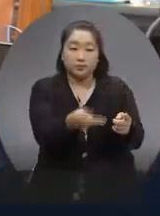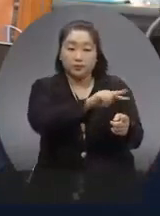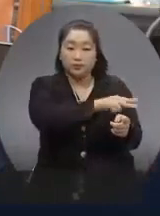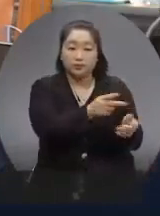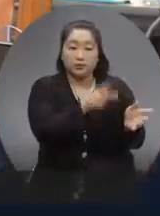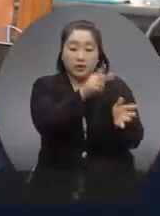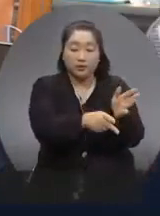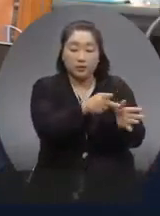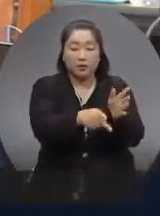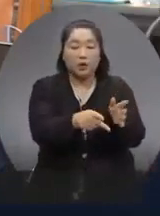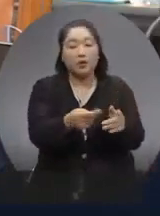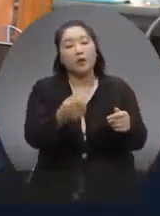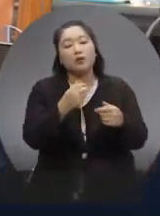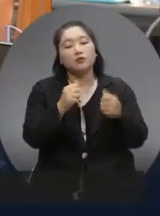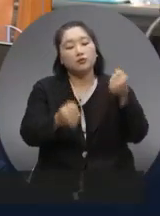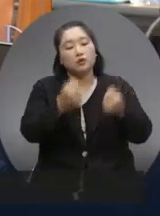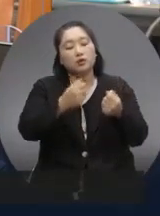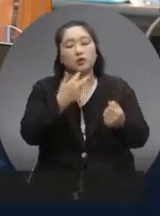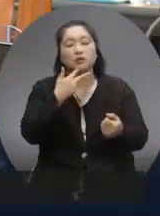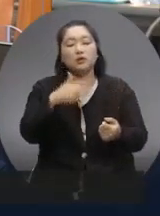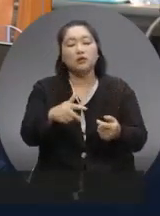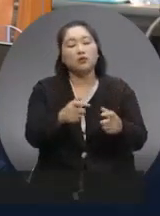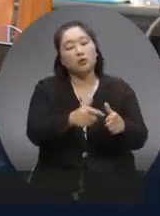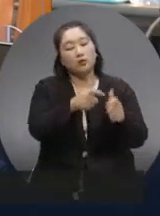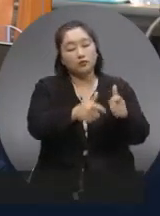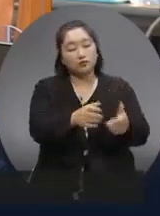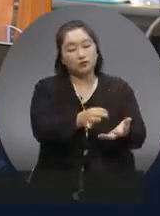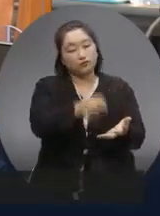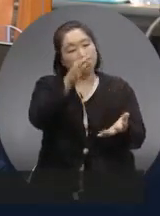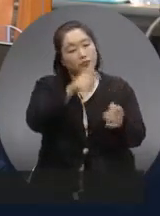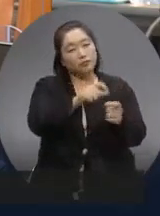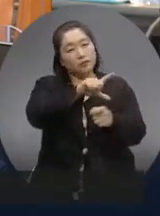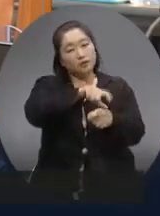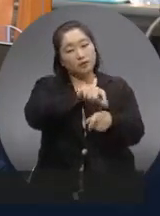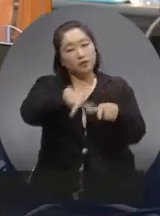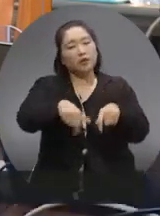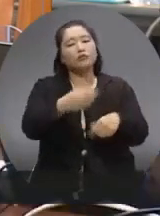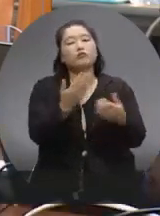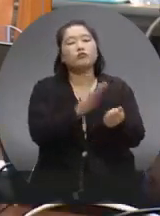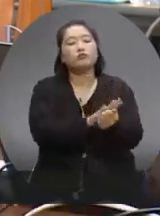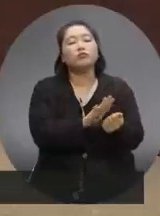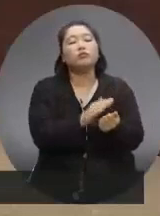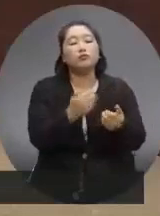운전 시간이 7분 가량 증가된다는 것은 충분히 커버를 할 수가 있고.